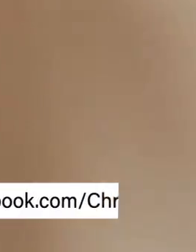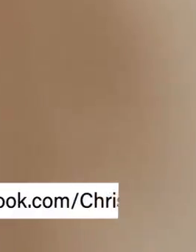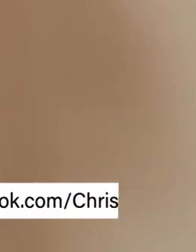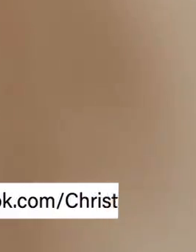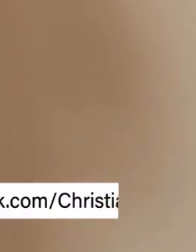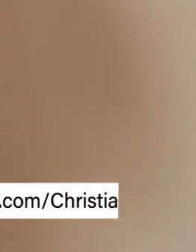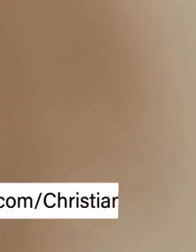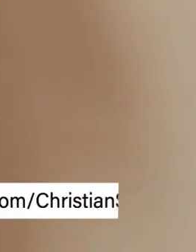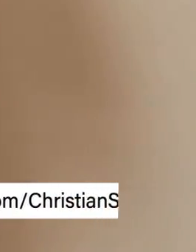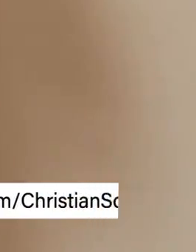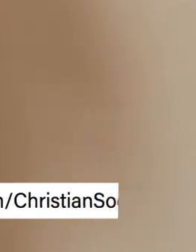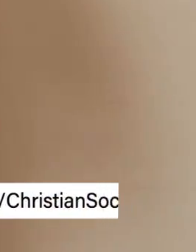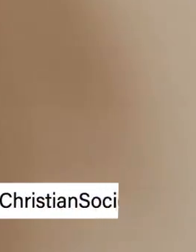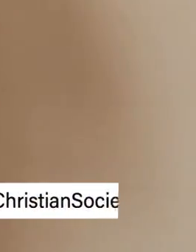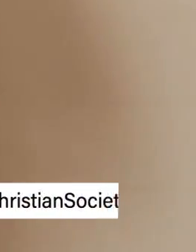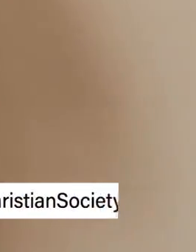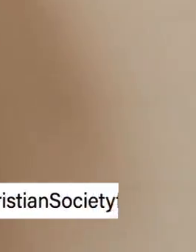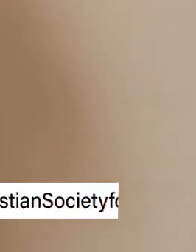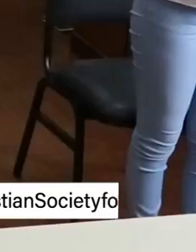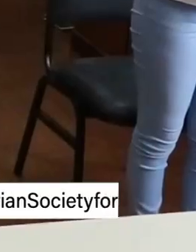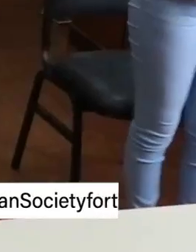for that.